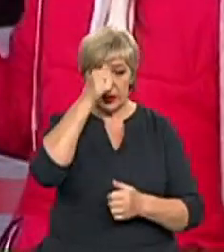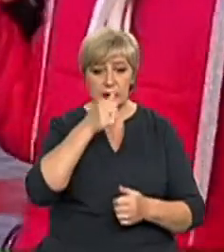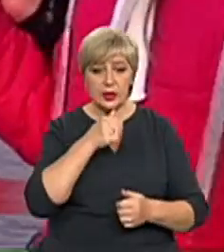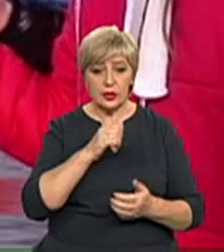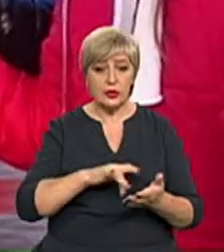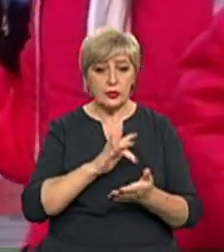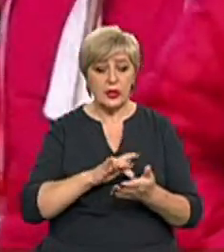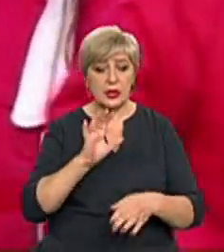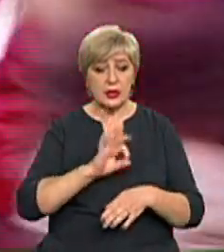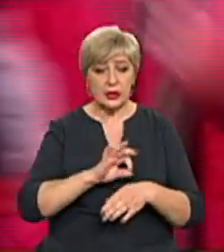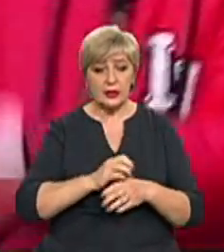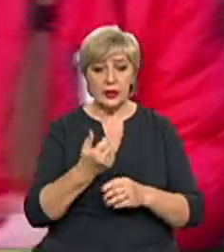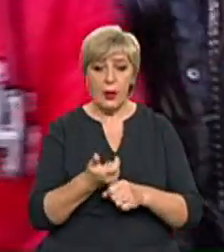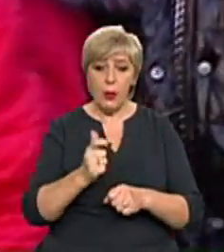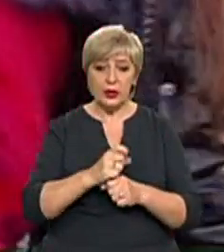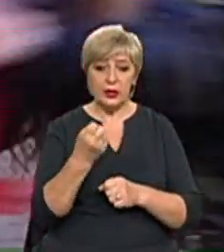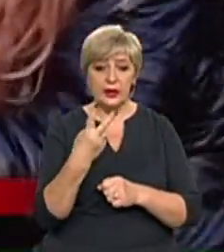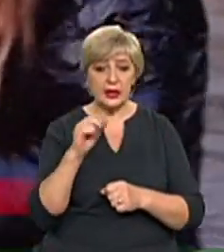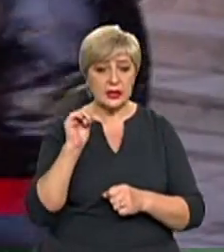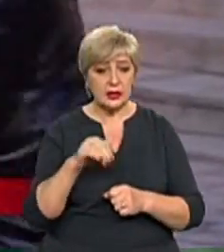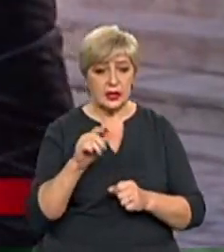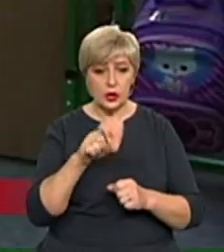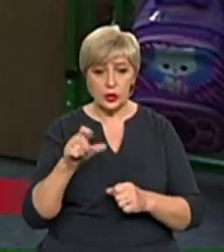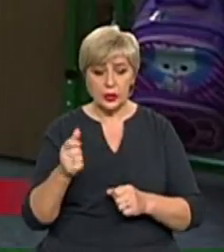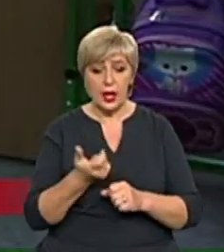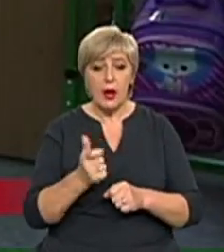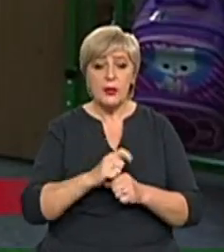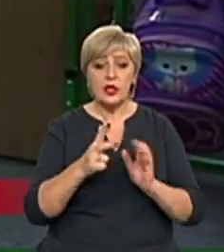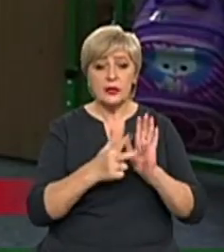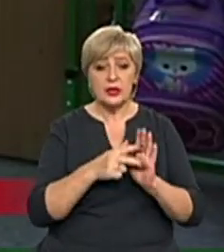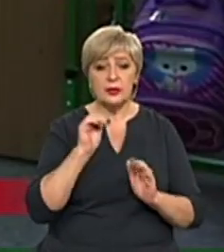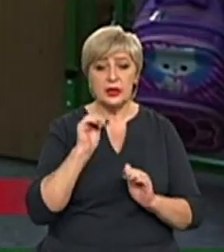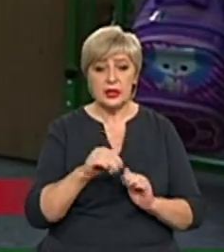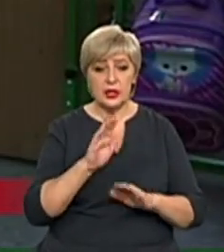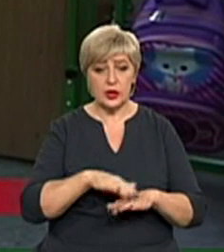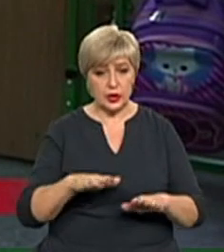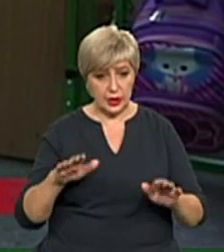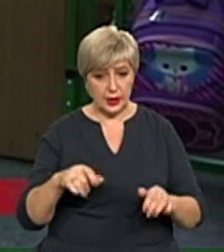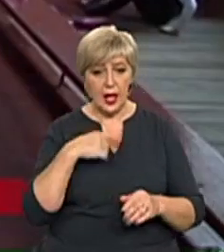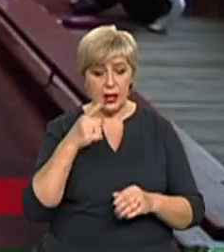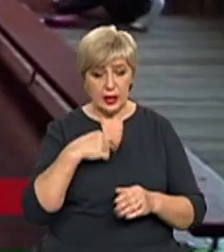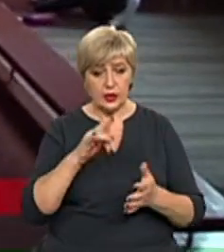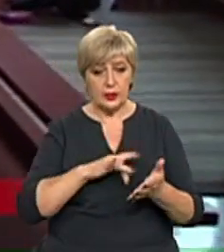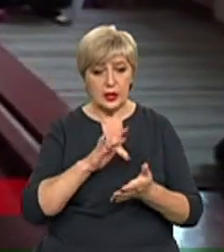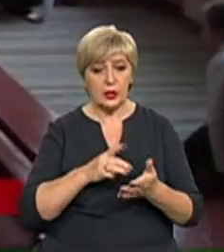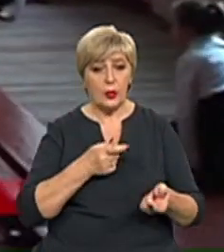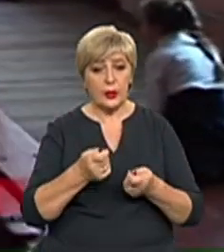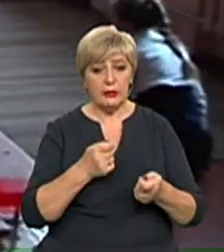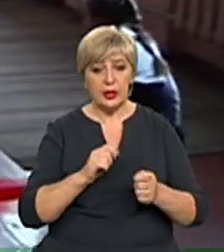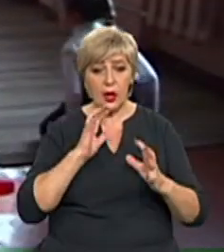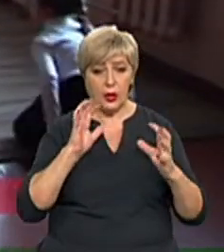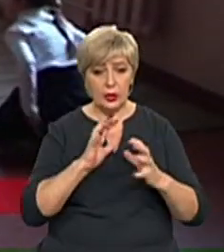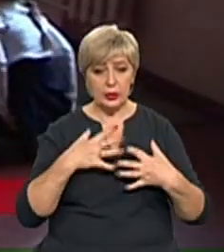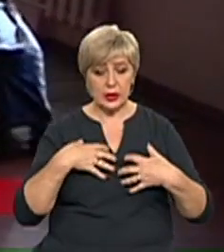та ГРВІ захворіли понад 12 тисяч людей. З них більше 8 тисяч – діти, кажуть у міському управлінні охорони здоров'я.